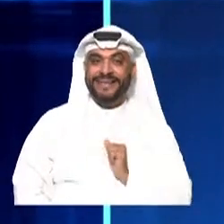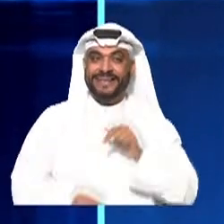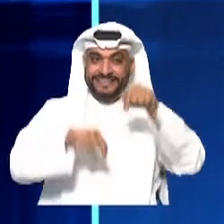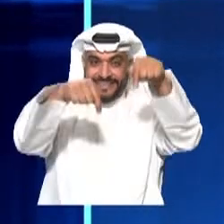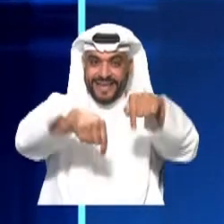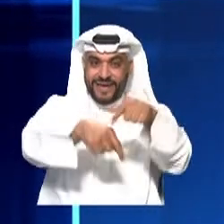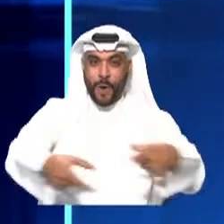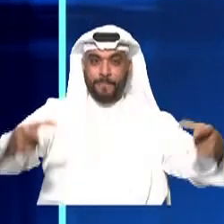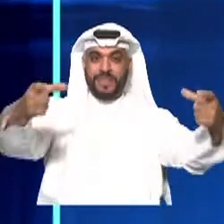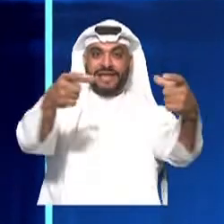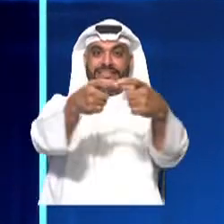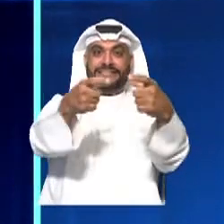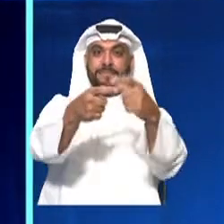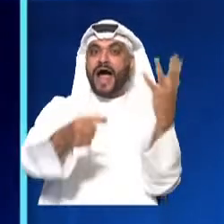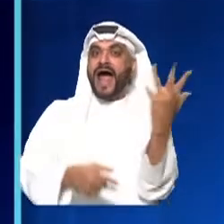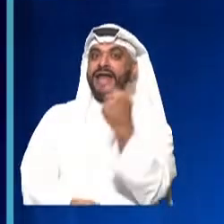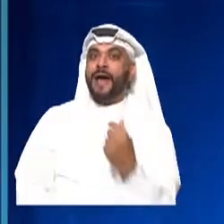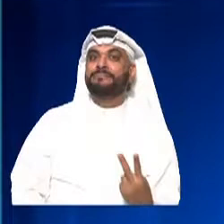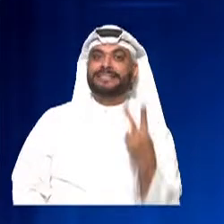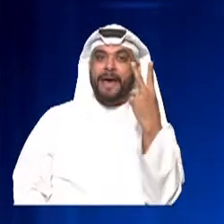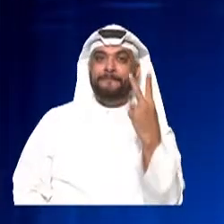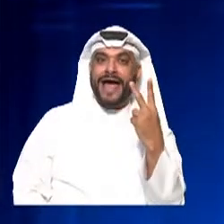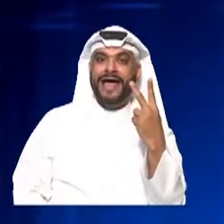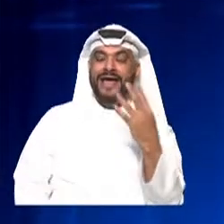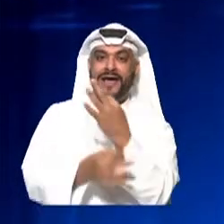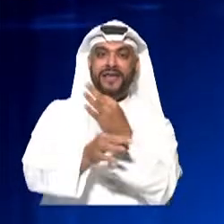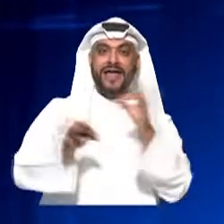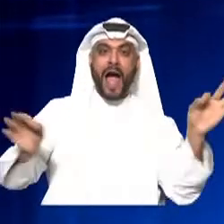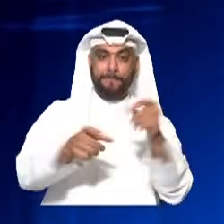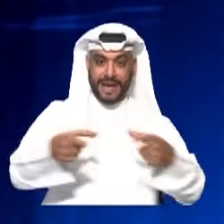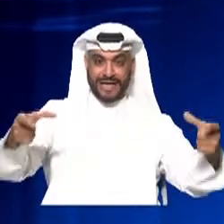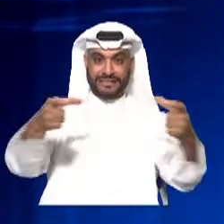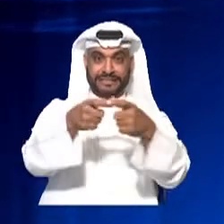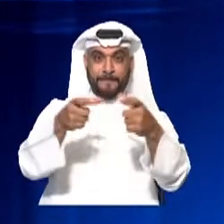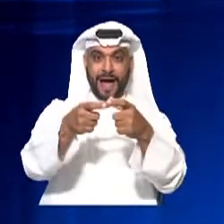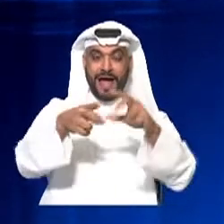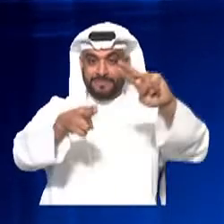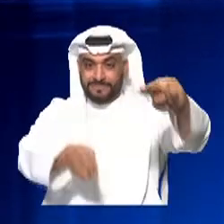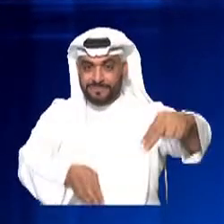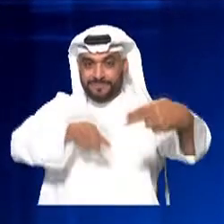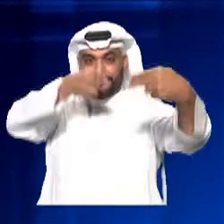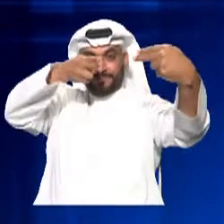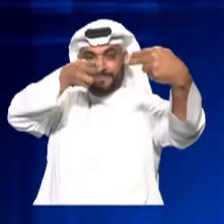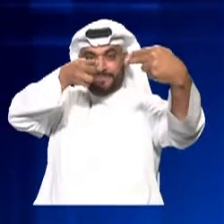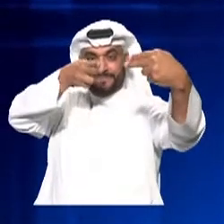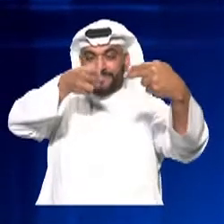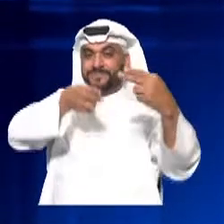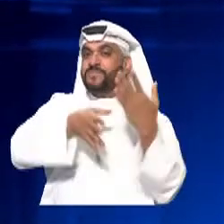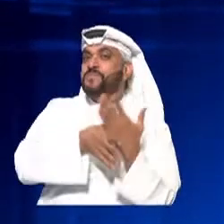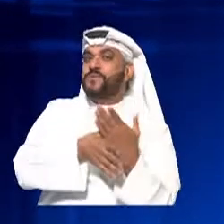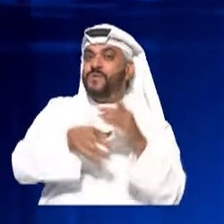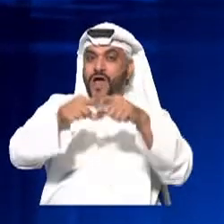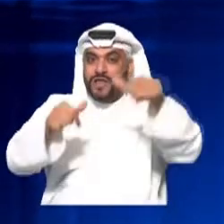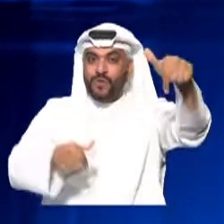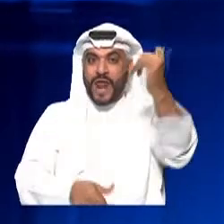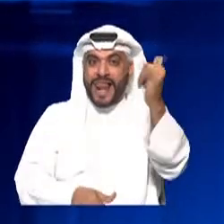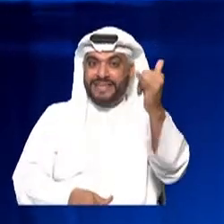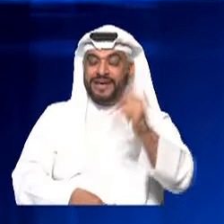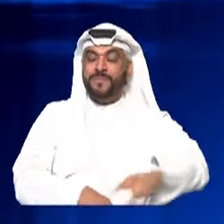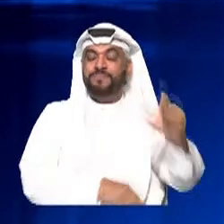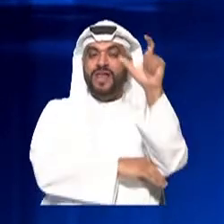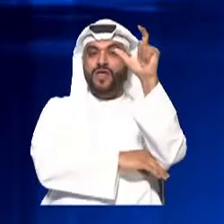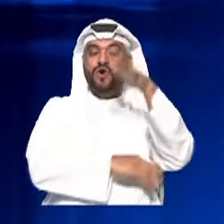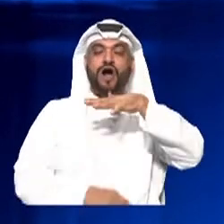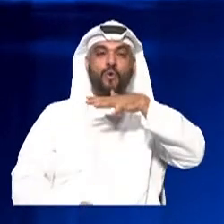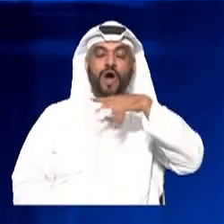السابع لوزراء الأوقاف بدول مجلس التعاون الذي عقد عن بعد أن الهدف من طرح هذا الموضوع المهم